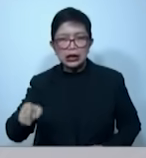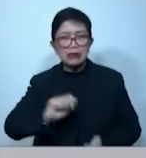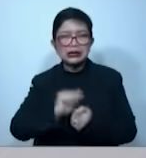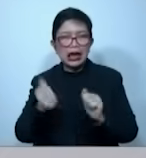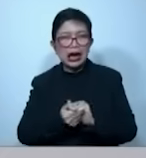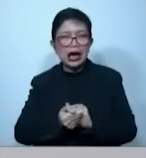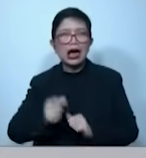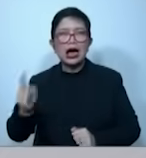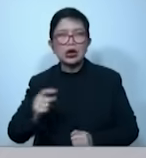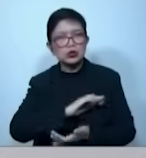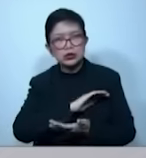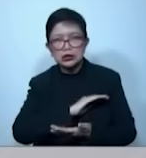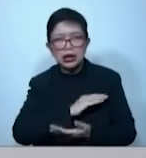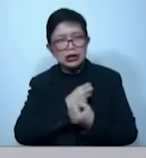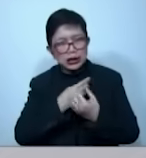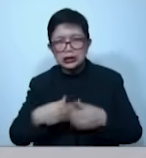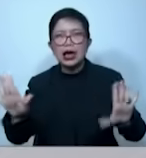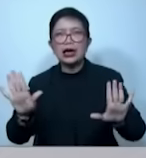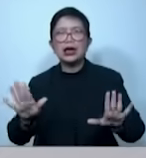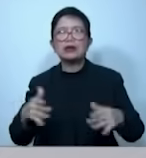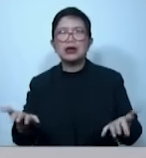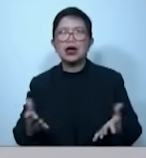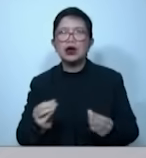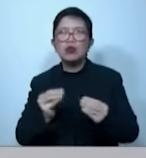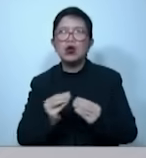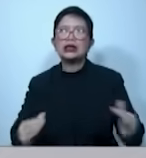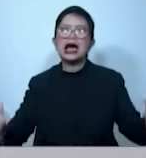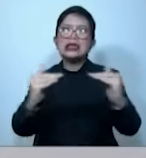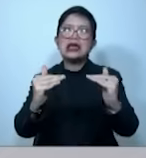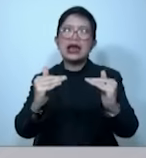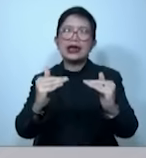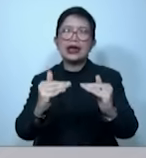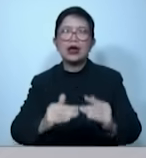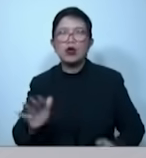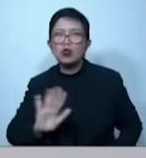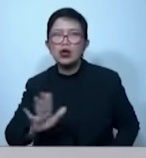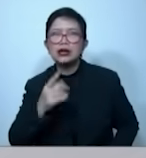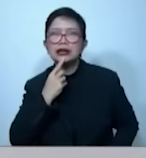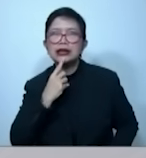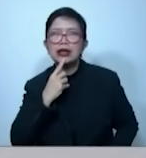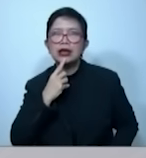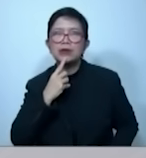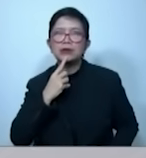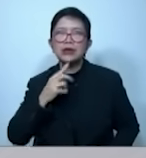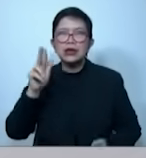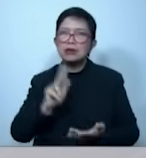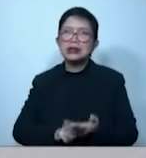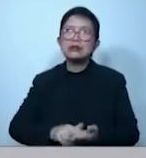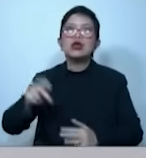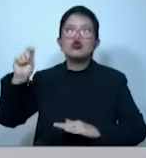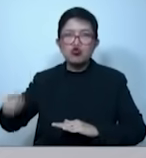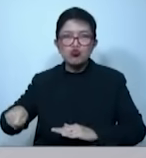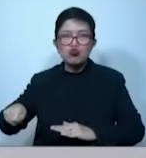ini harus bisa menghadirkan rasa keadilan bukan saja soal legalnya yang sudah